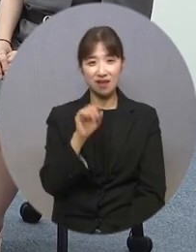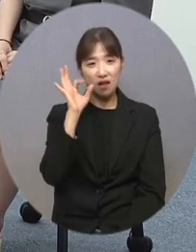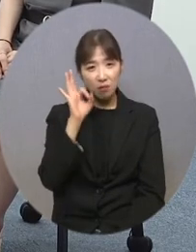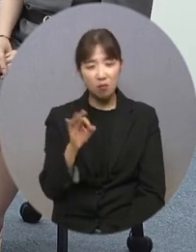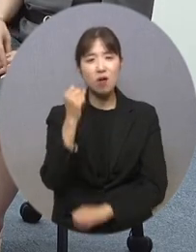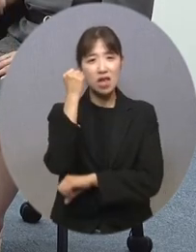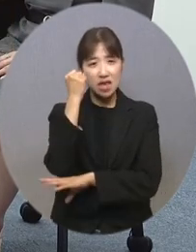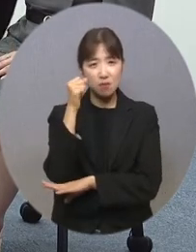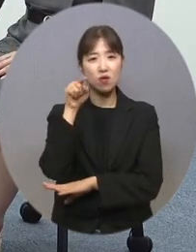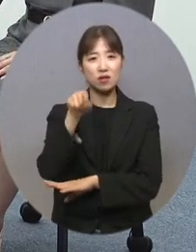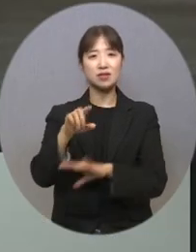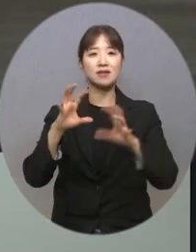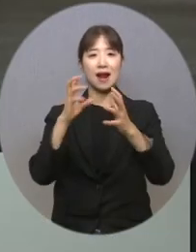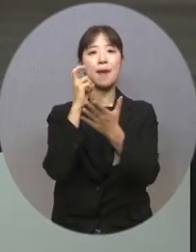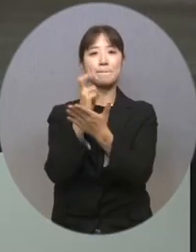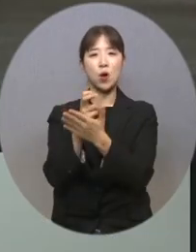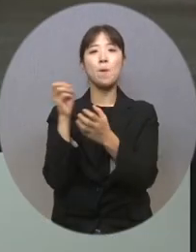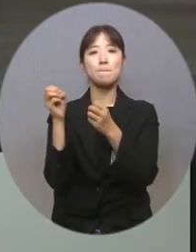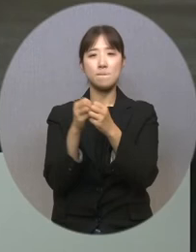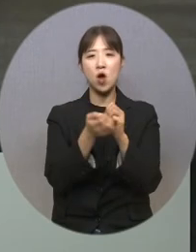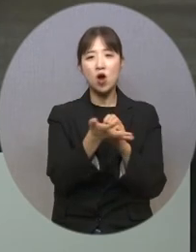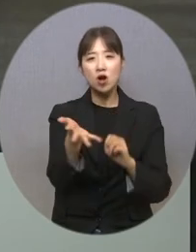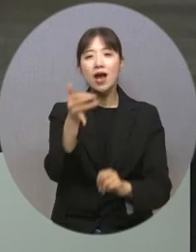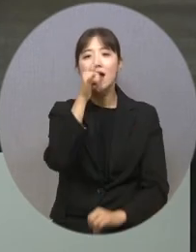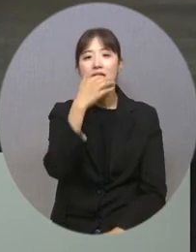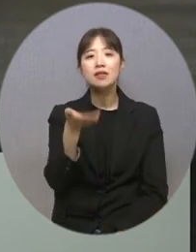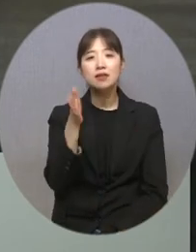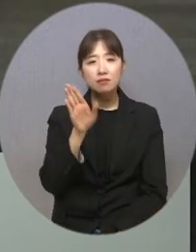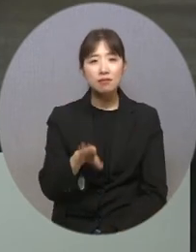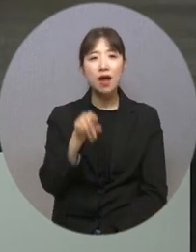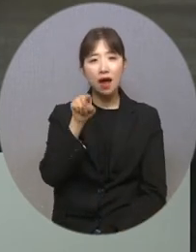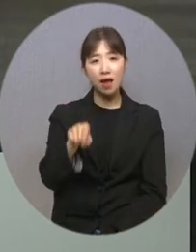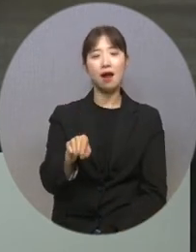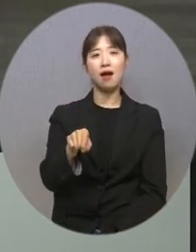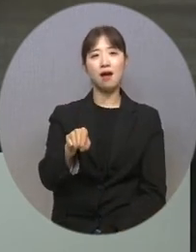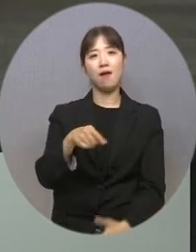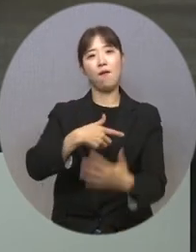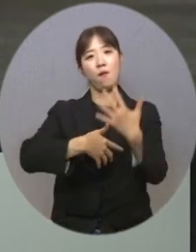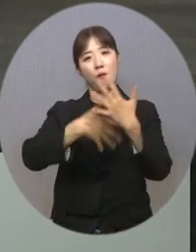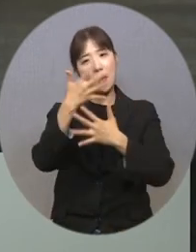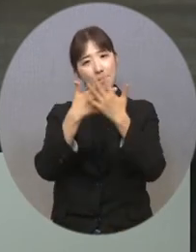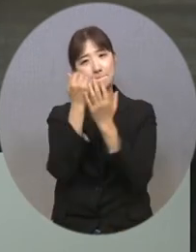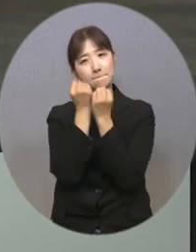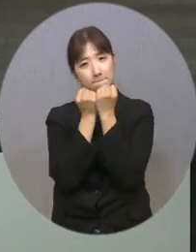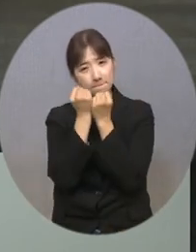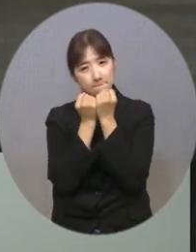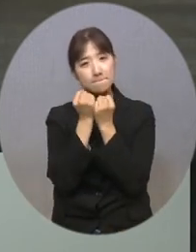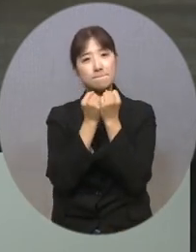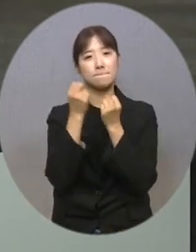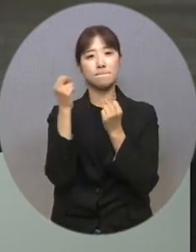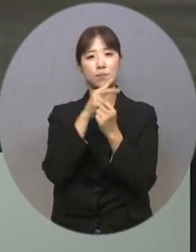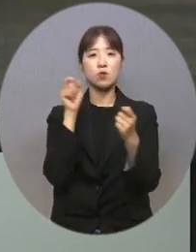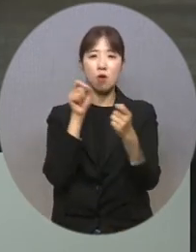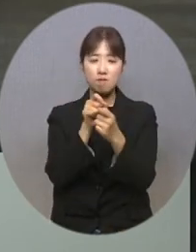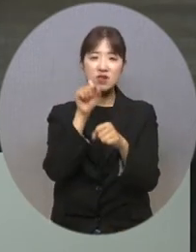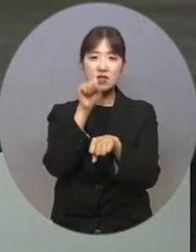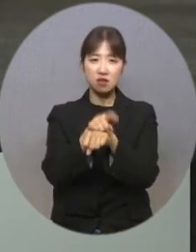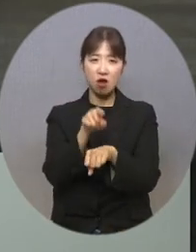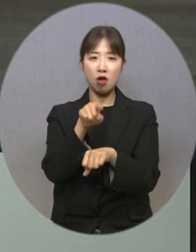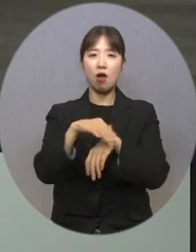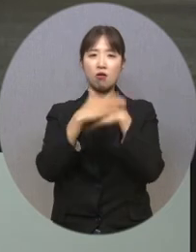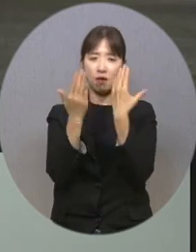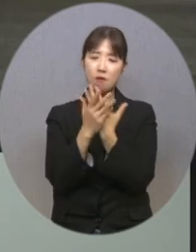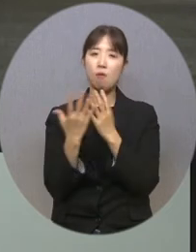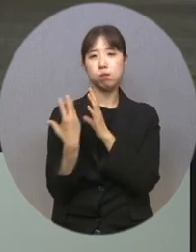기본적으로 그 날의 법에도 영향을 받지만 그 이런 화면에서 리나 2 접근성이 부분이 상당부분